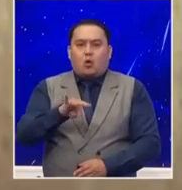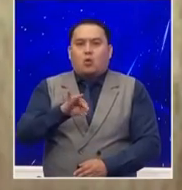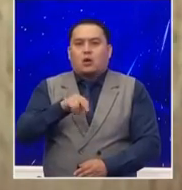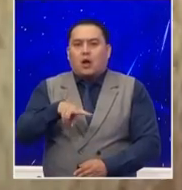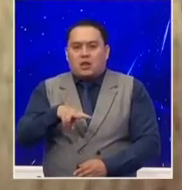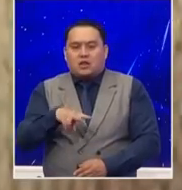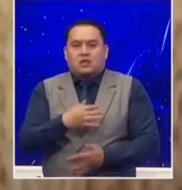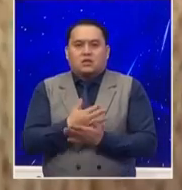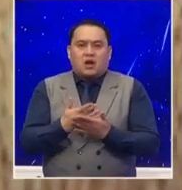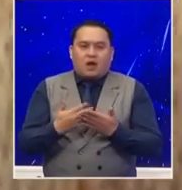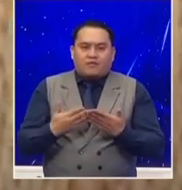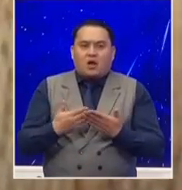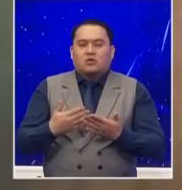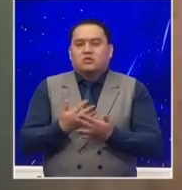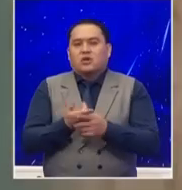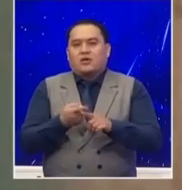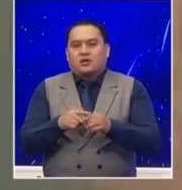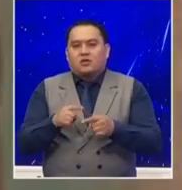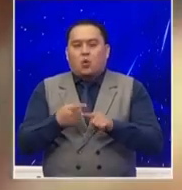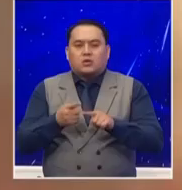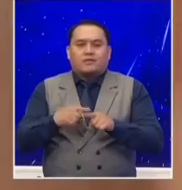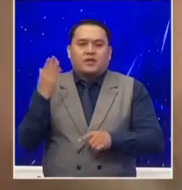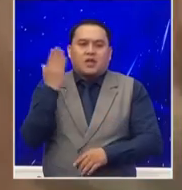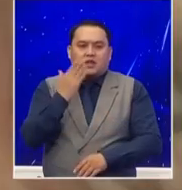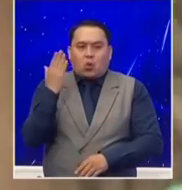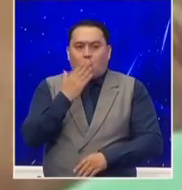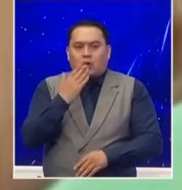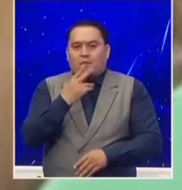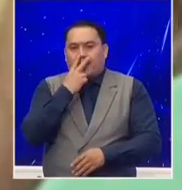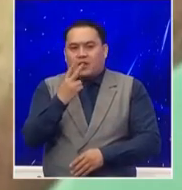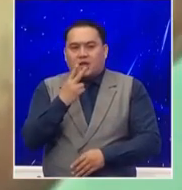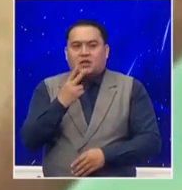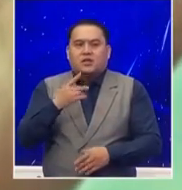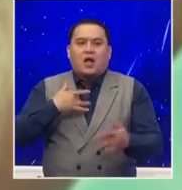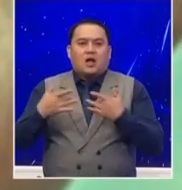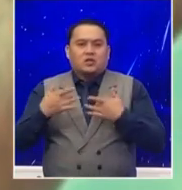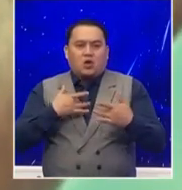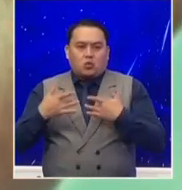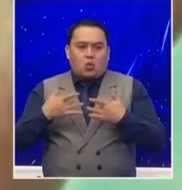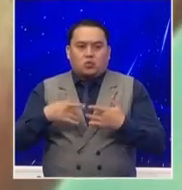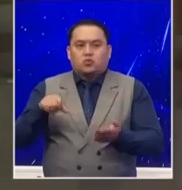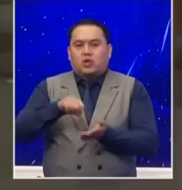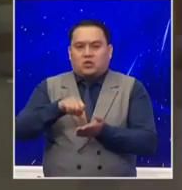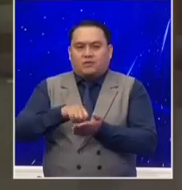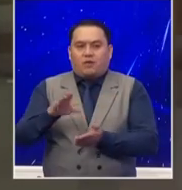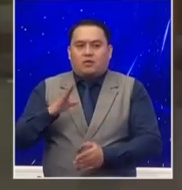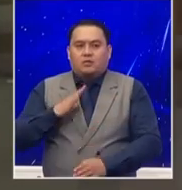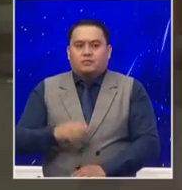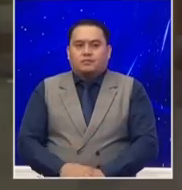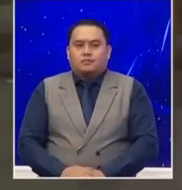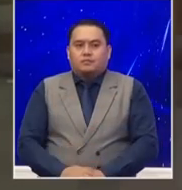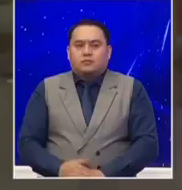огнем», «Кровь и пот», «Степной цветок» и других. Помимо этого, нередко появлялся на театральных подмостках. Он